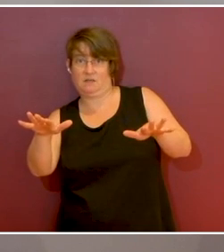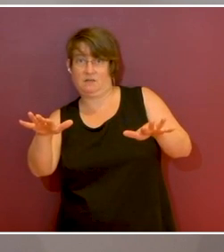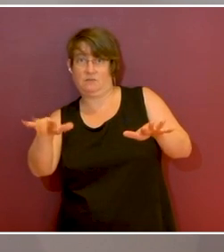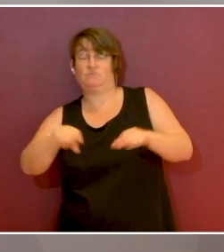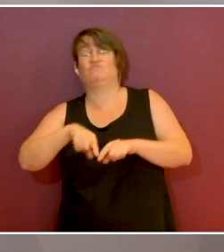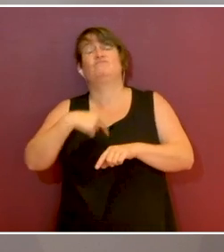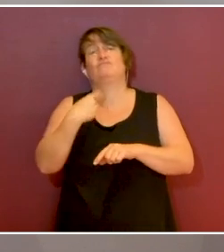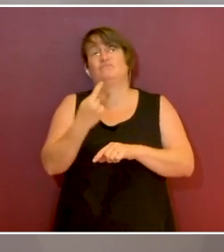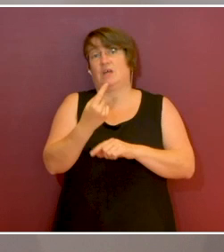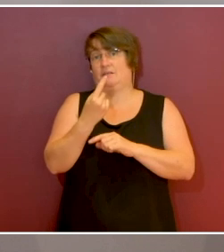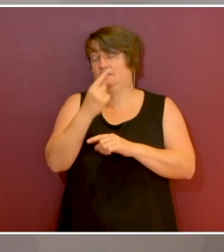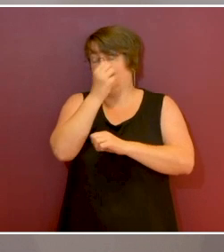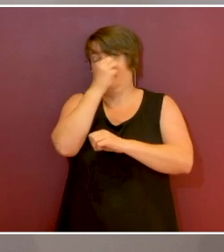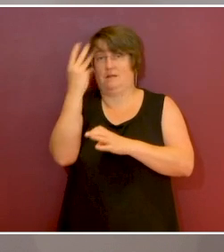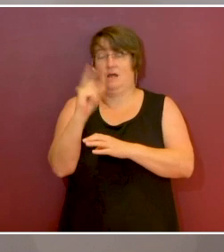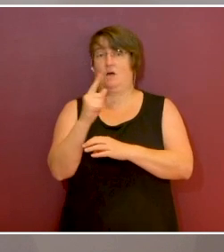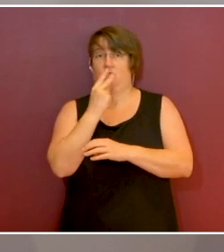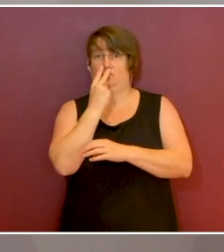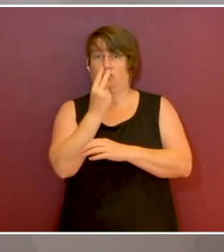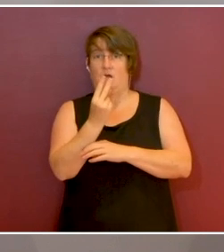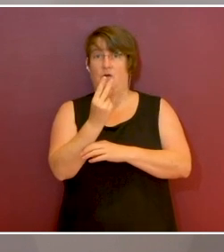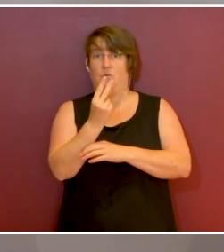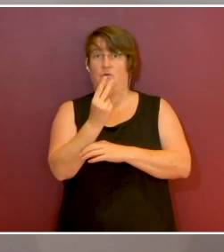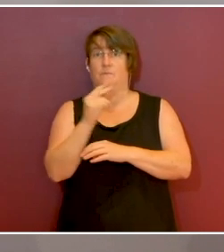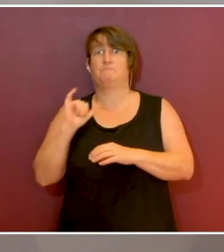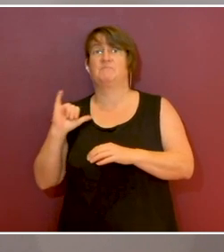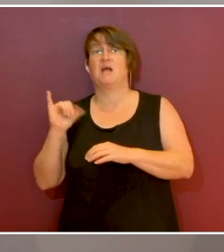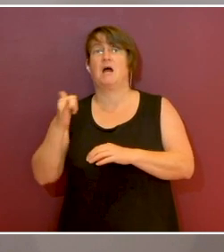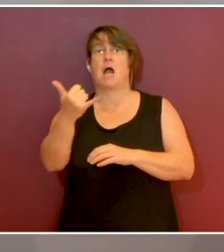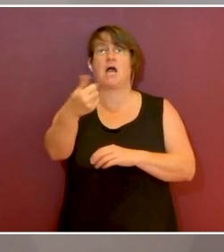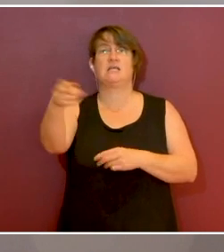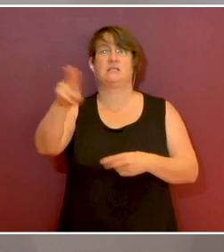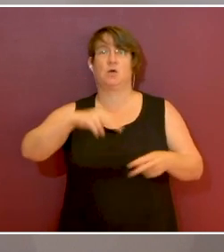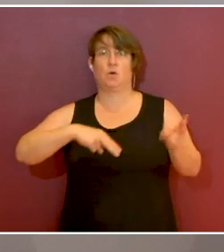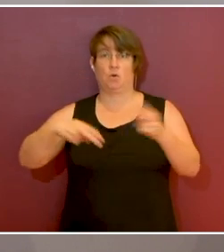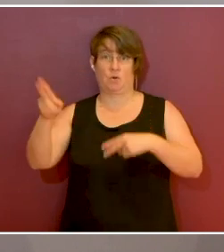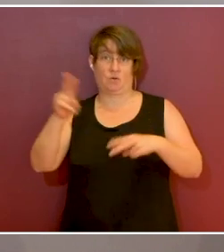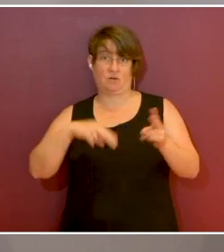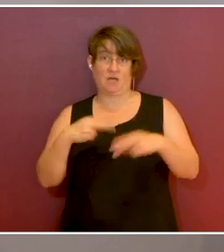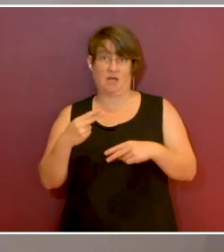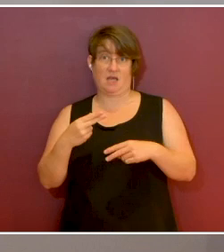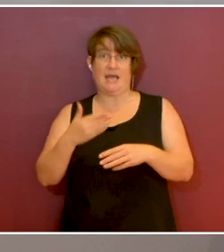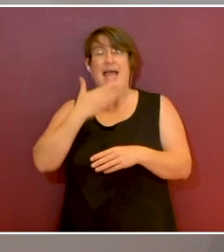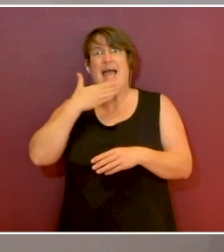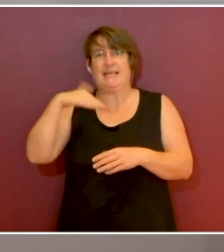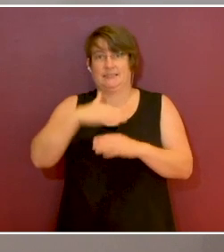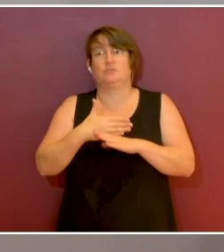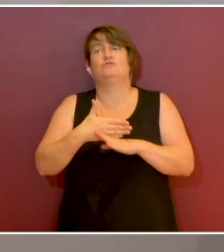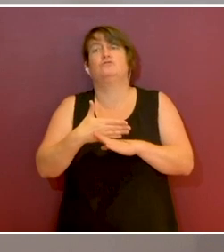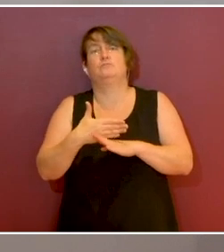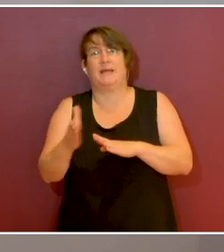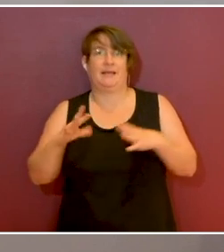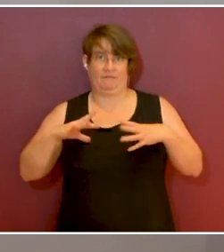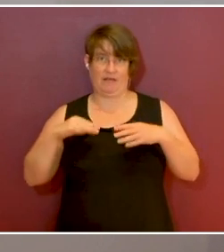auch schauen, wie sich Reiserückkehr, Hessen hat ja vergleichsweise Spätferien,